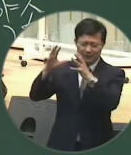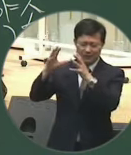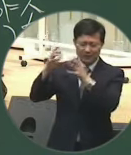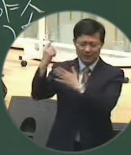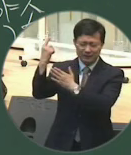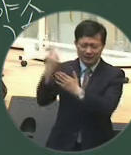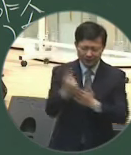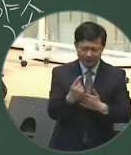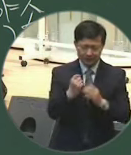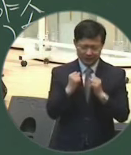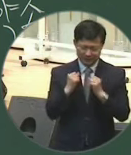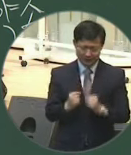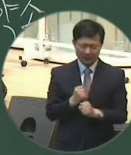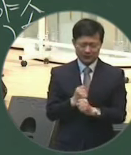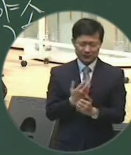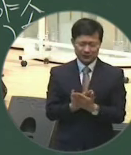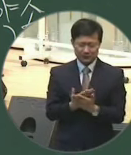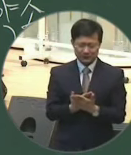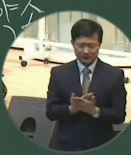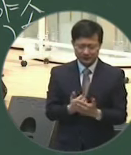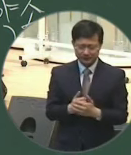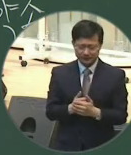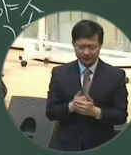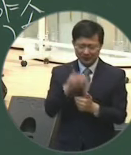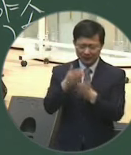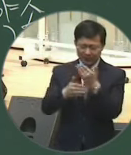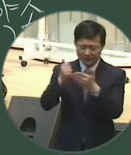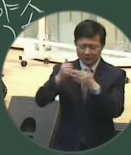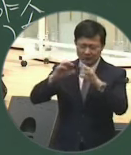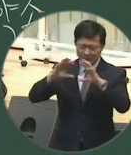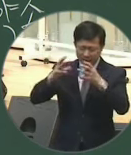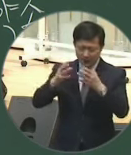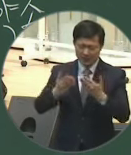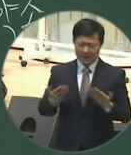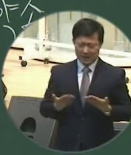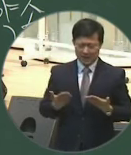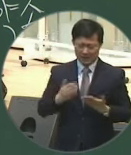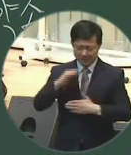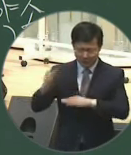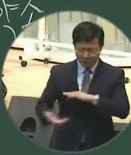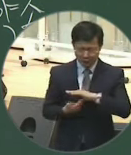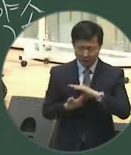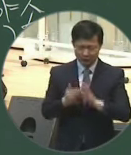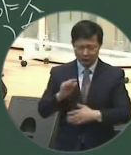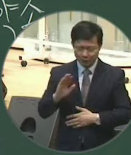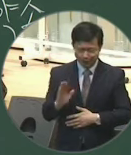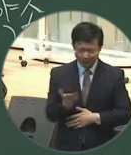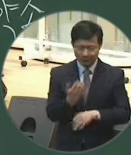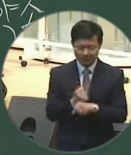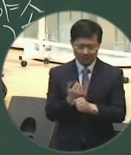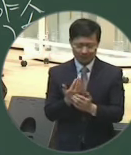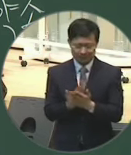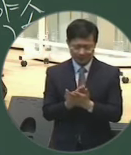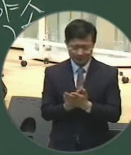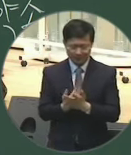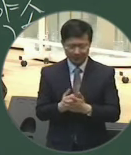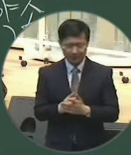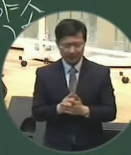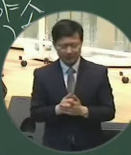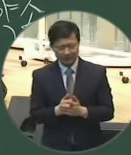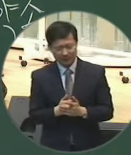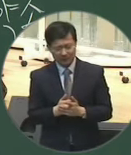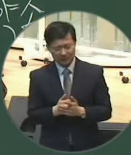임하게 하옵소서. May the kingdom of God be established. 하나님의 나라의 일이 성취되게 하옵소서. And may the works of the kingdom of